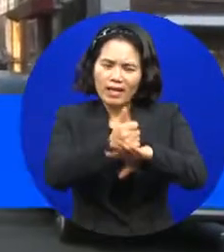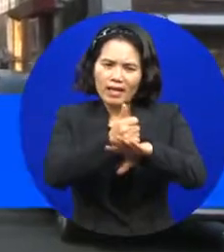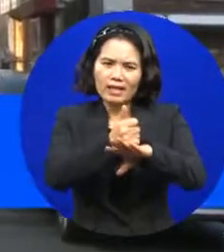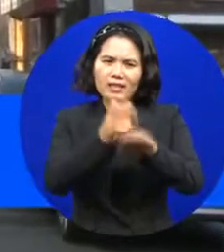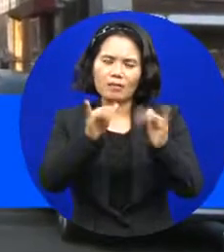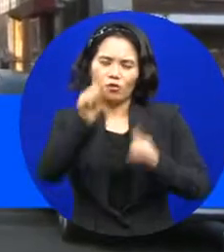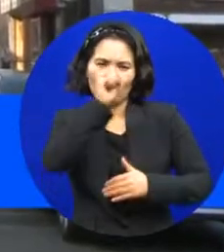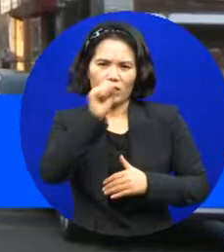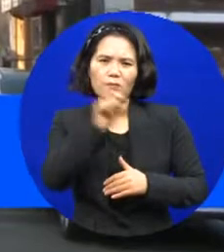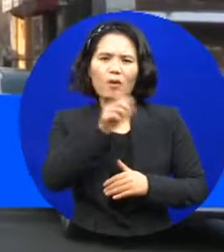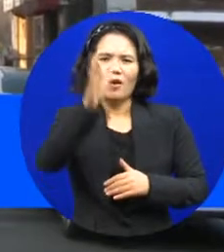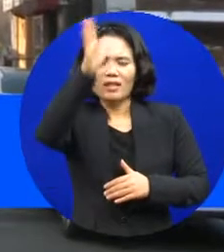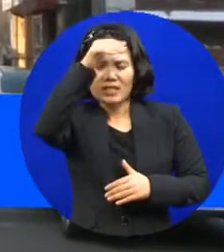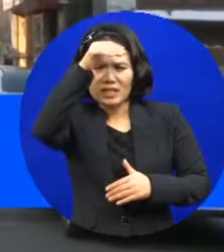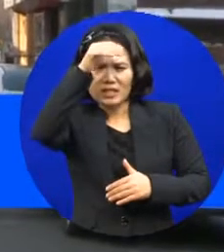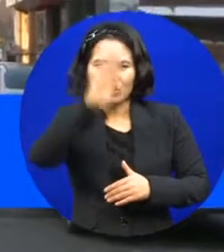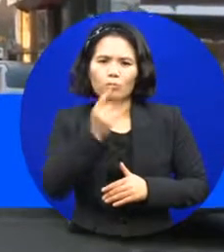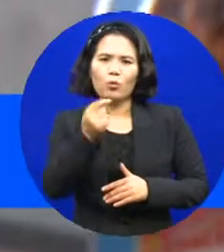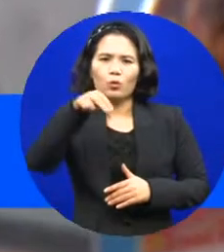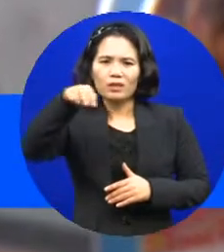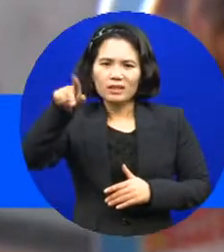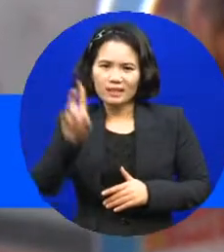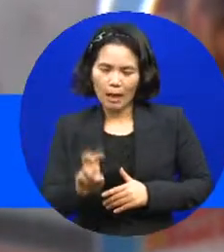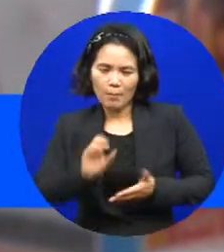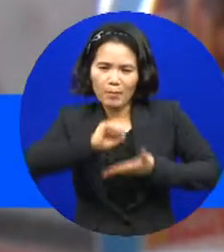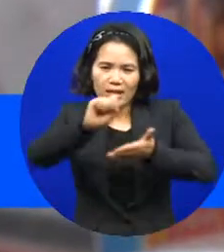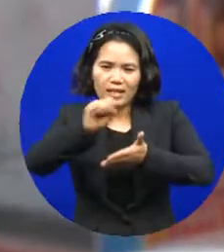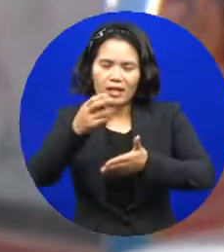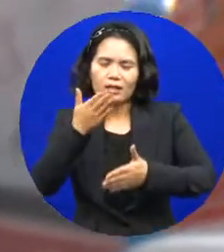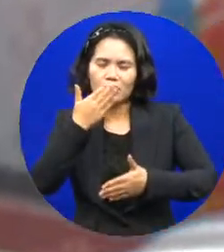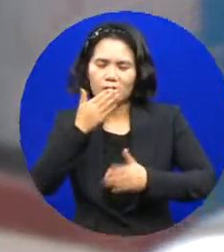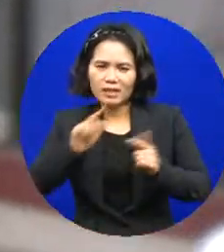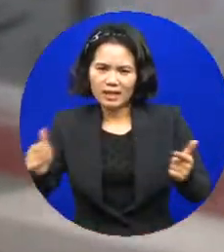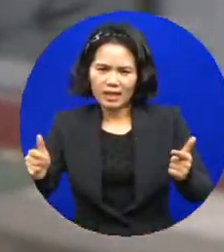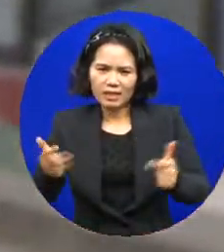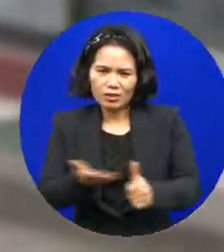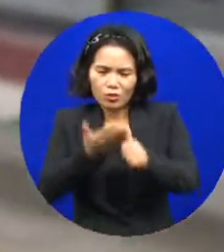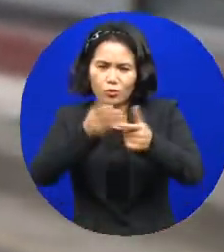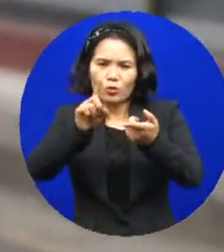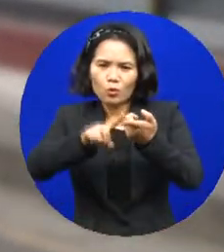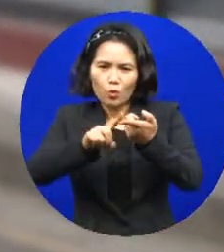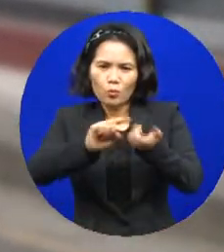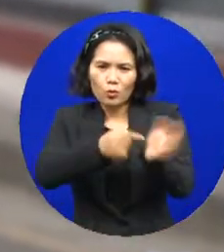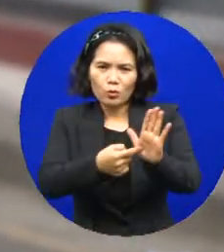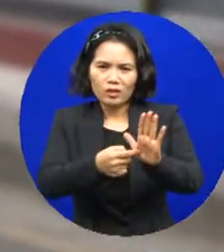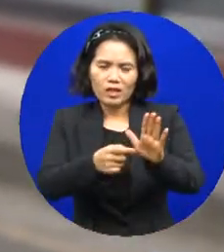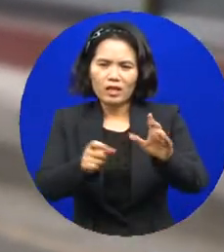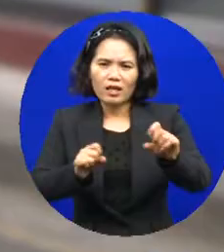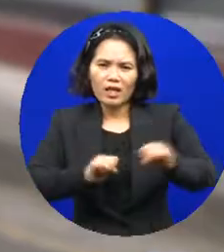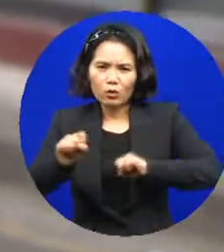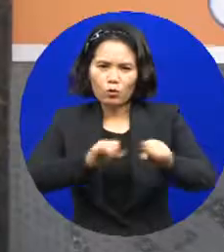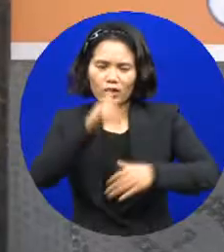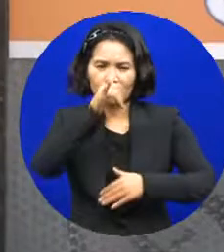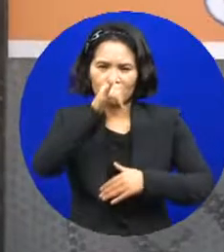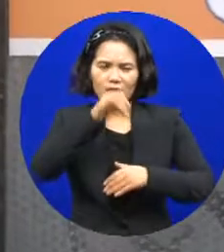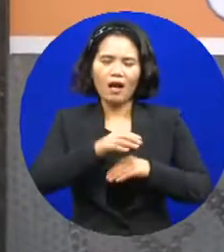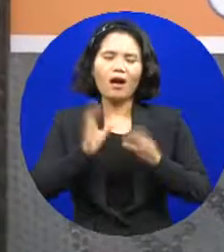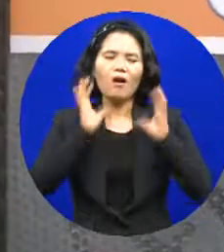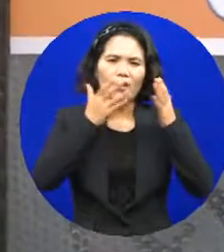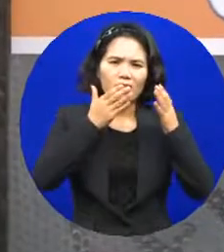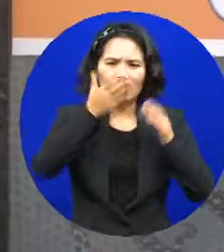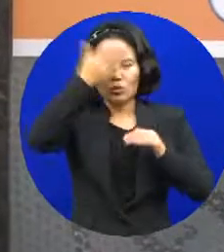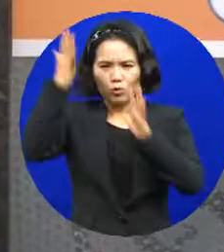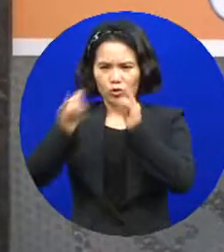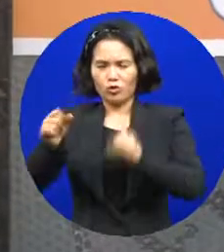소비자들이 즐겨 찾는 치킨, 족발, 보쌈 등의 배달음식에 대해 시가 원산지 표시 홍보에 적극 나서고 있습니다.